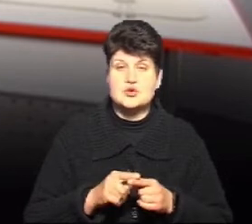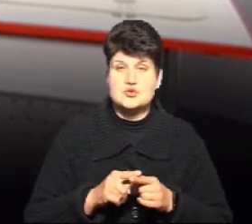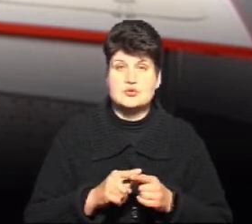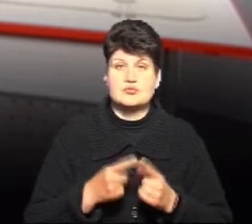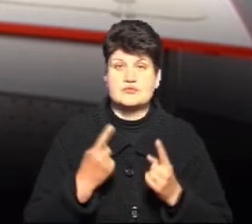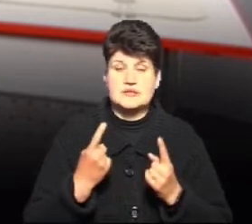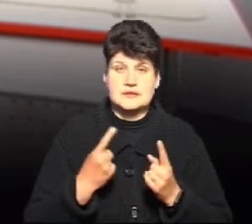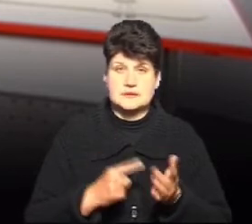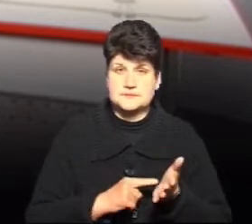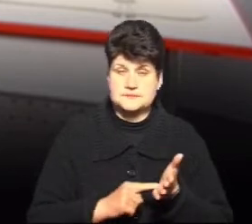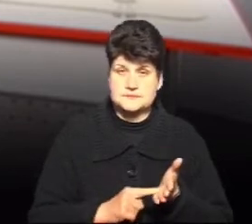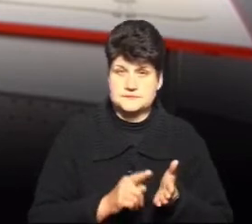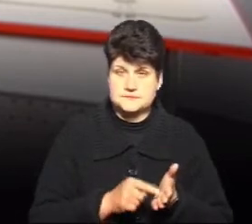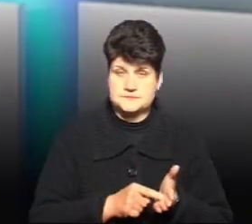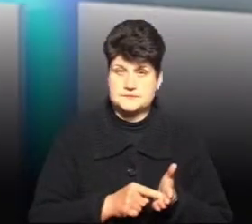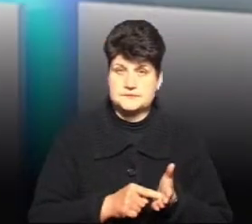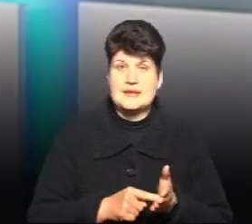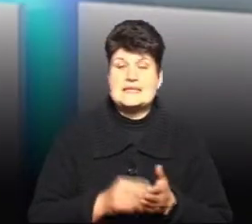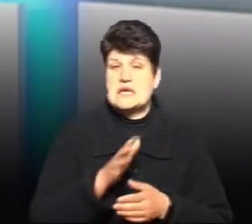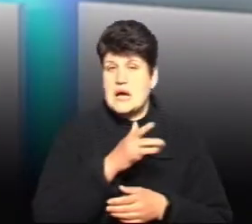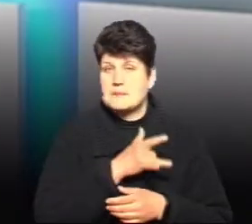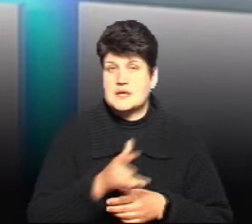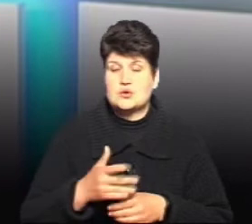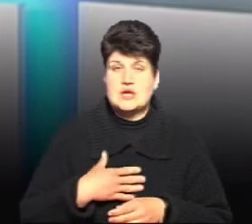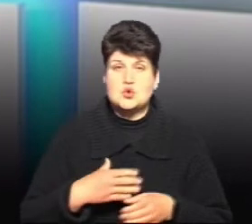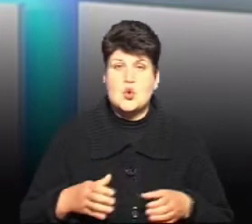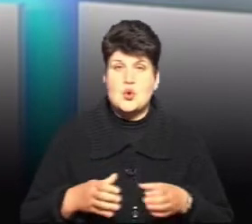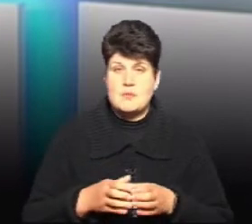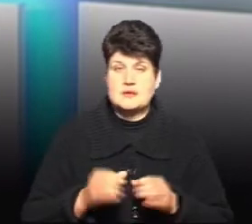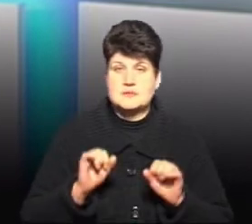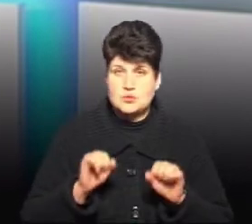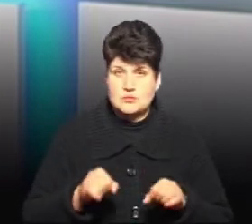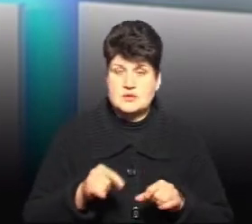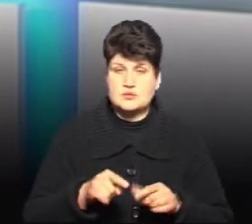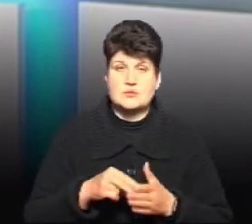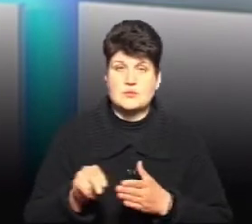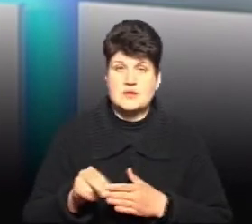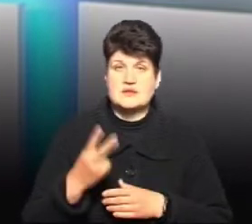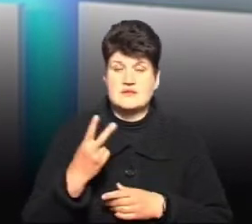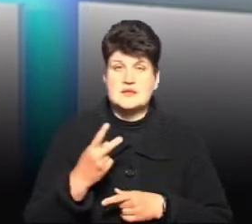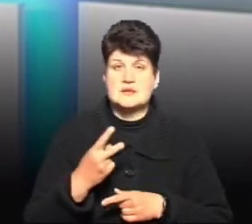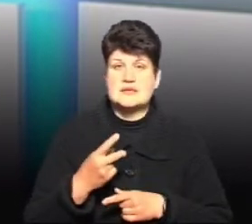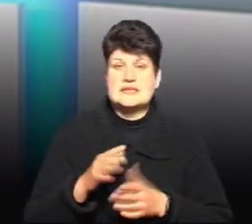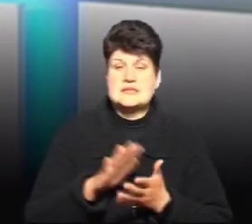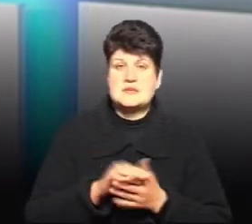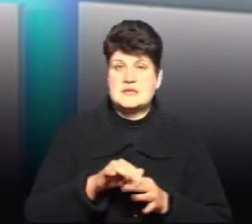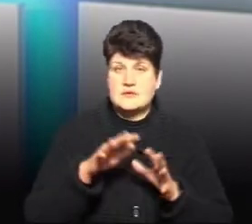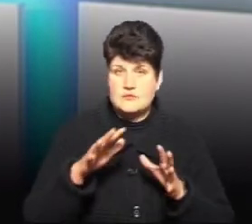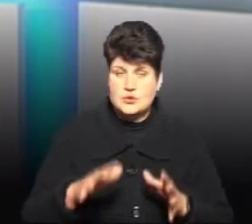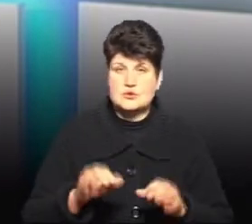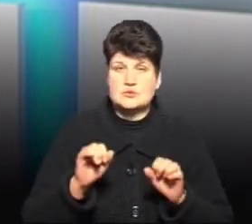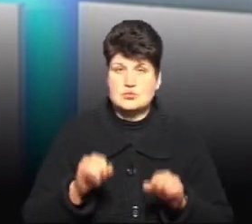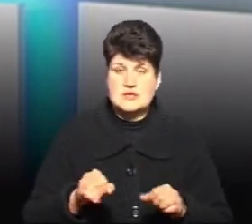Тобто за період нашої громади ми спромоглися придбати 2 сміттєвоза, ми спромоглися спільно з програмою «Добре»